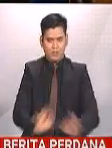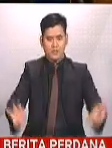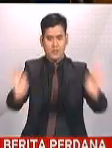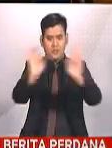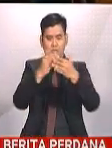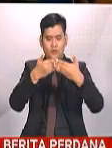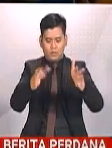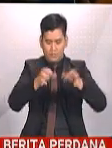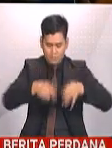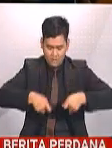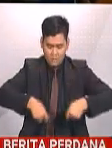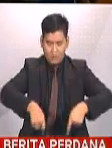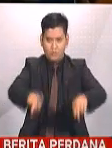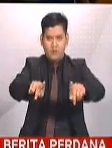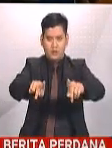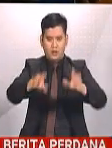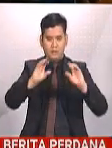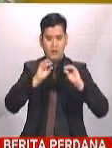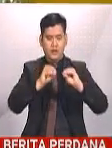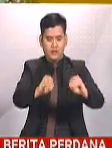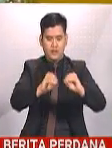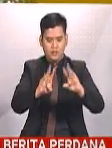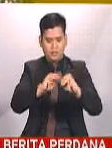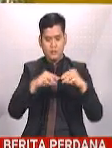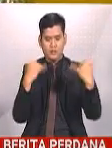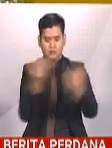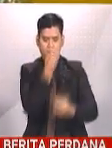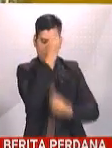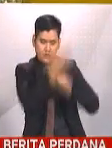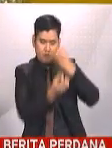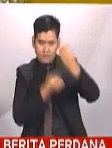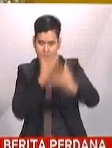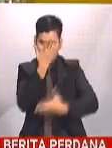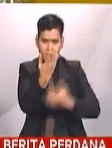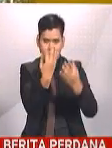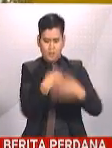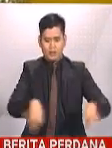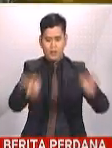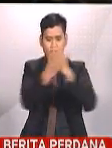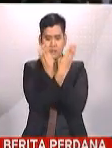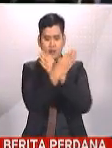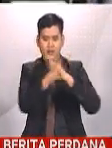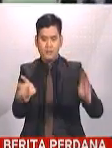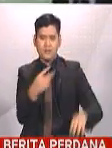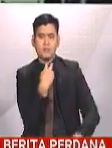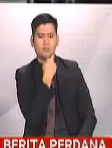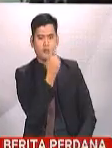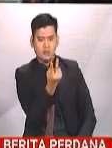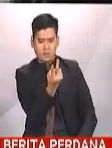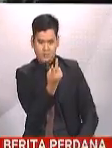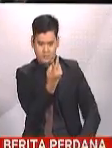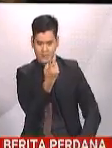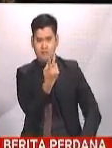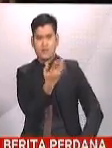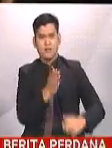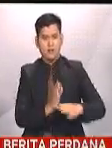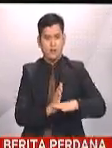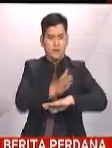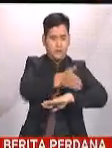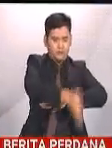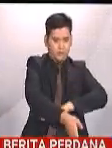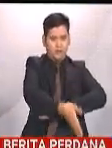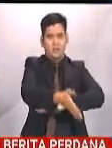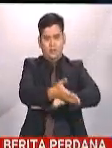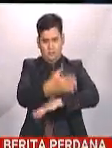peluang untuk mendidik masyarakat di samping maklumat penting serta memberikan kebebasan bersuara merentasi budaya. Di era baharu, stesen